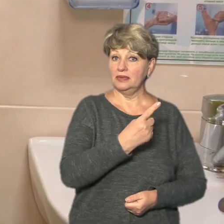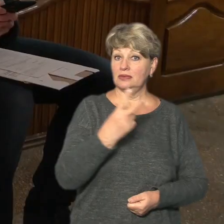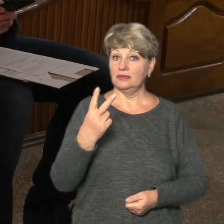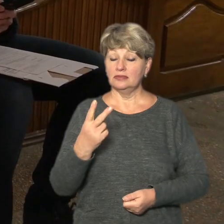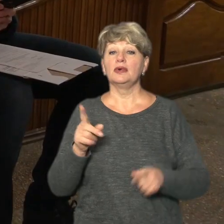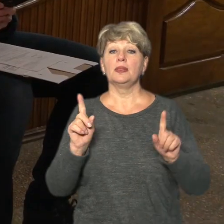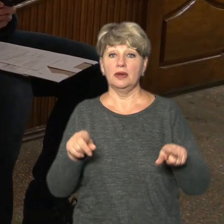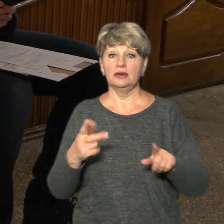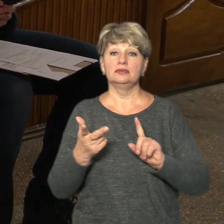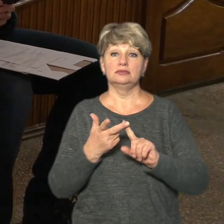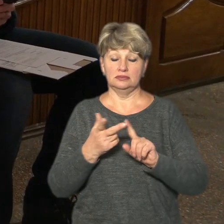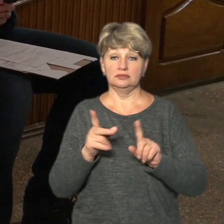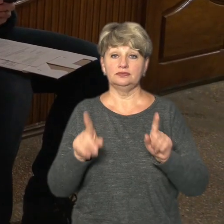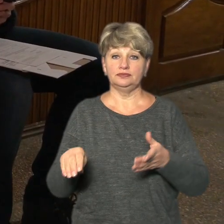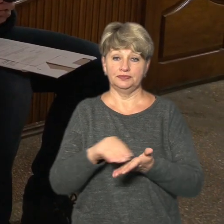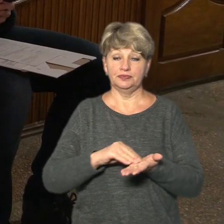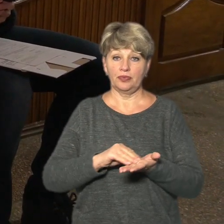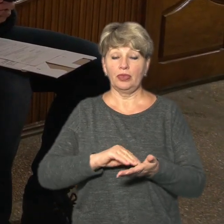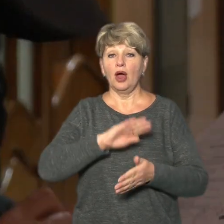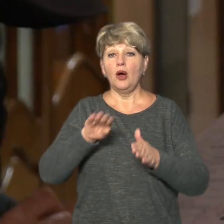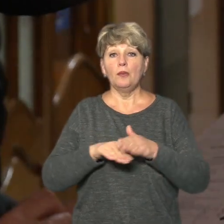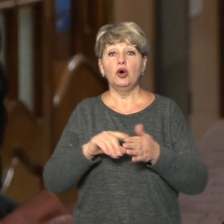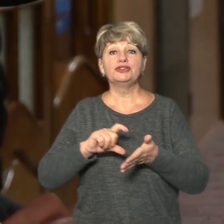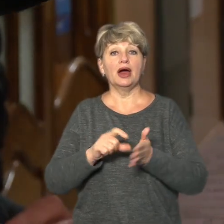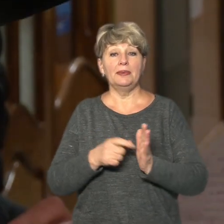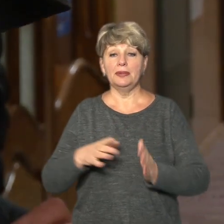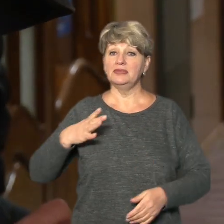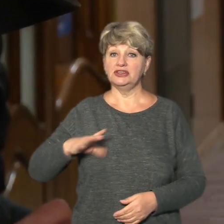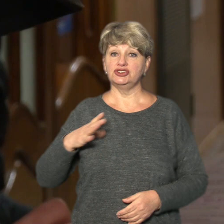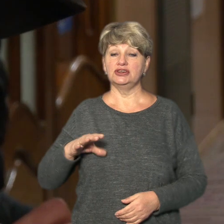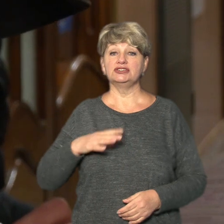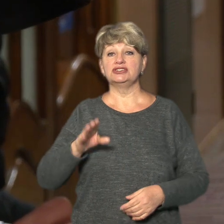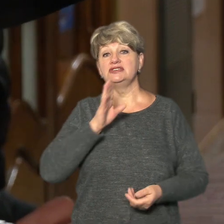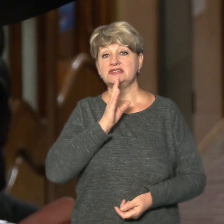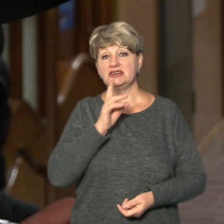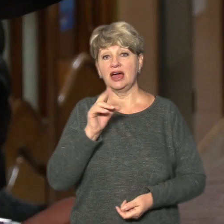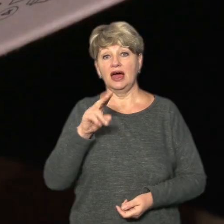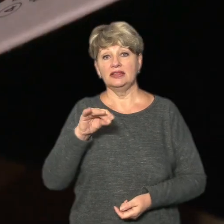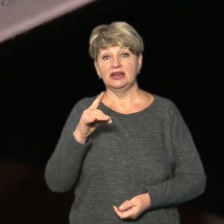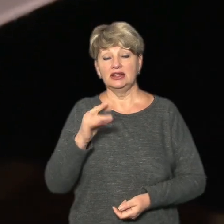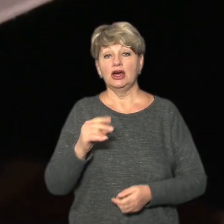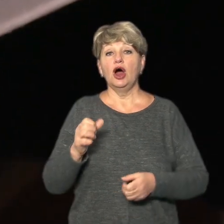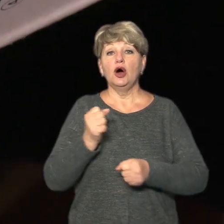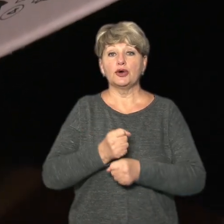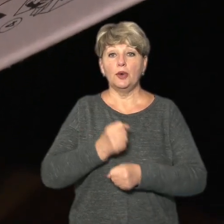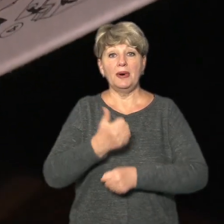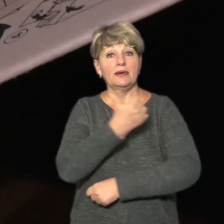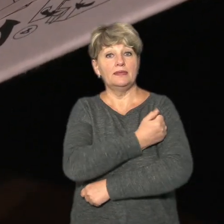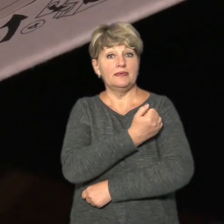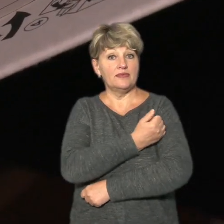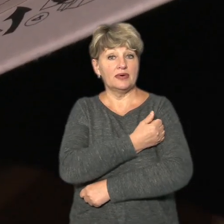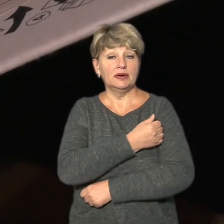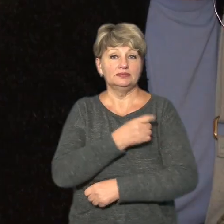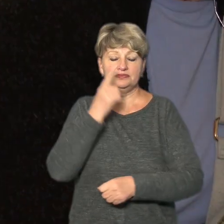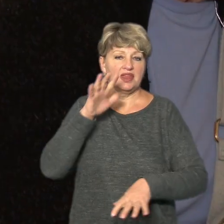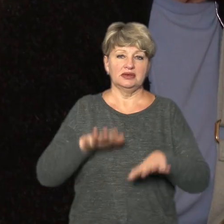під Кабінетом чекає своєї черги щоб отримати третю бустерну дозу Катерина перев'язку робити чергове щеплення чи ні каже навіть